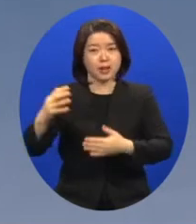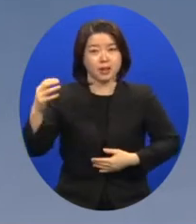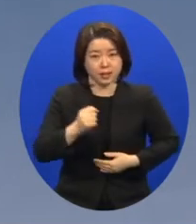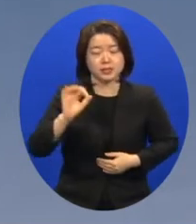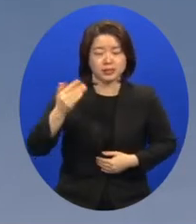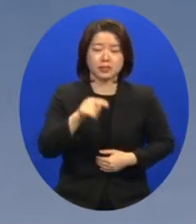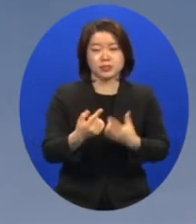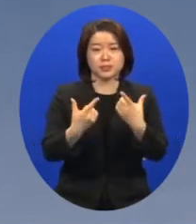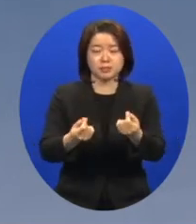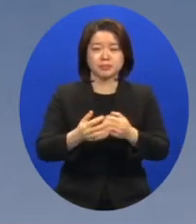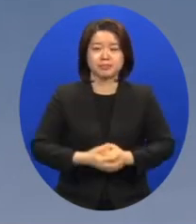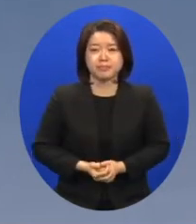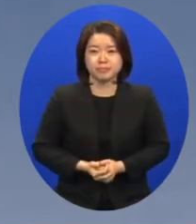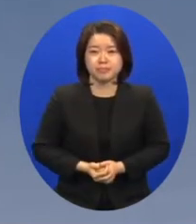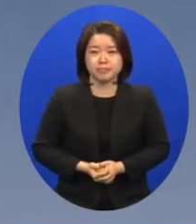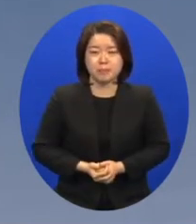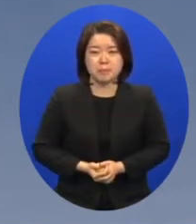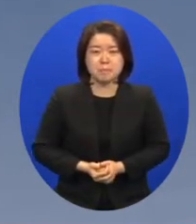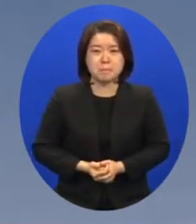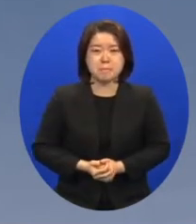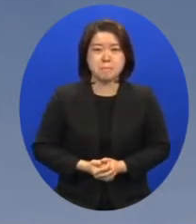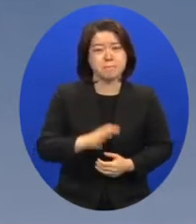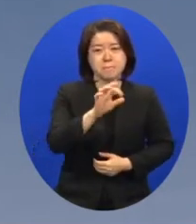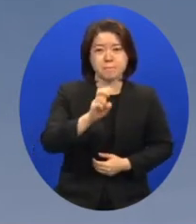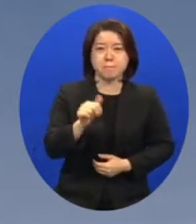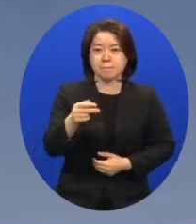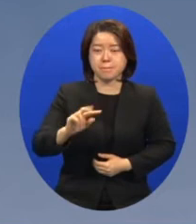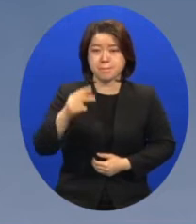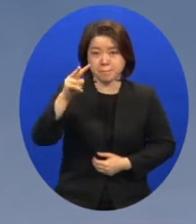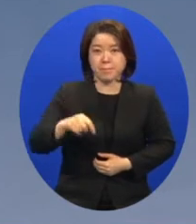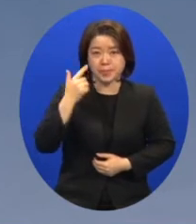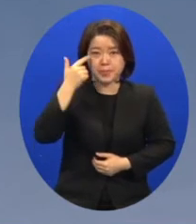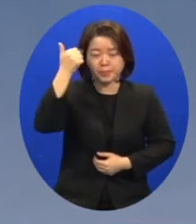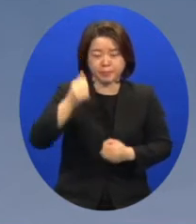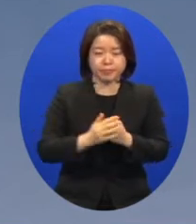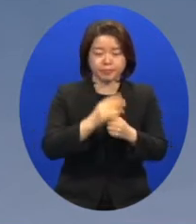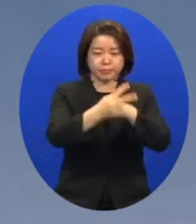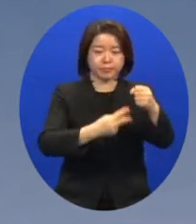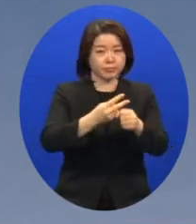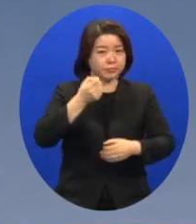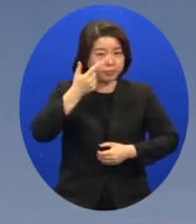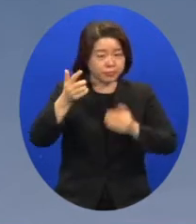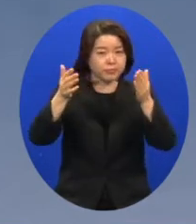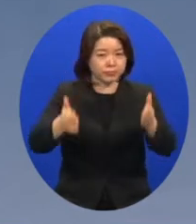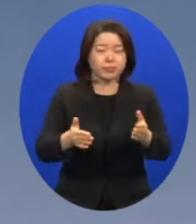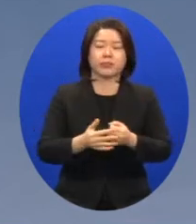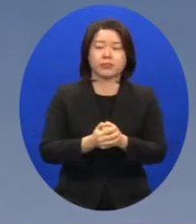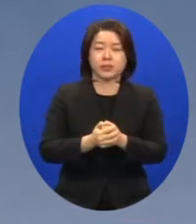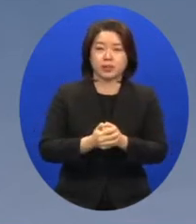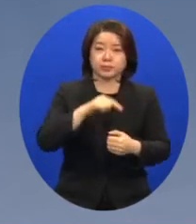되는 것입니다 이면서 목사님 2년 6개월 동안 북한